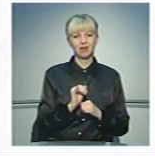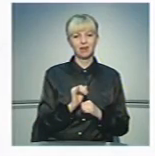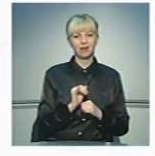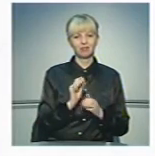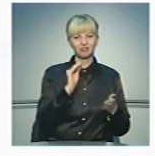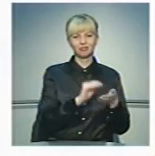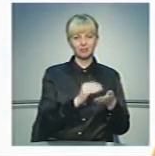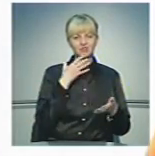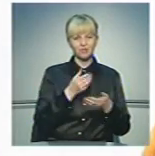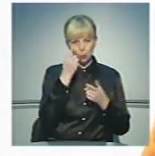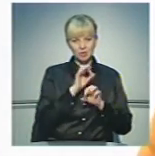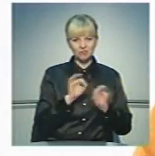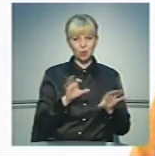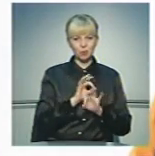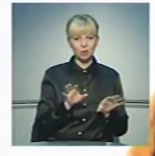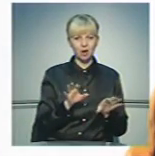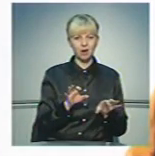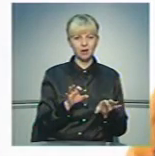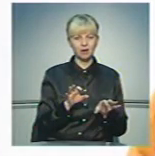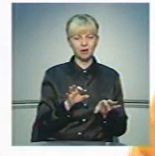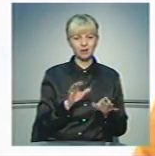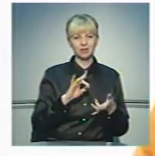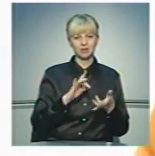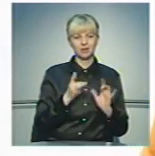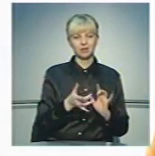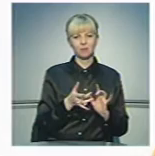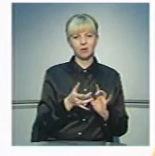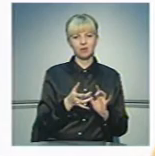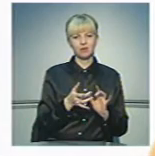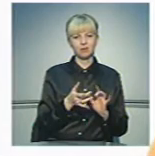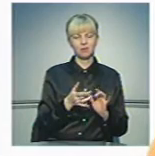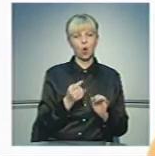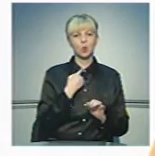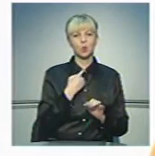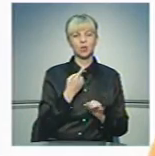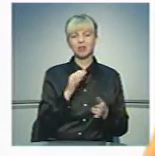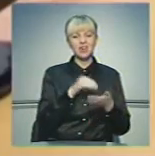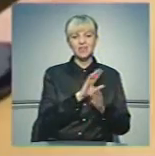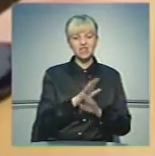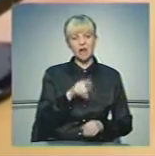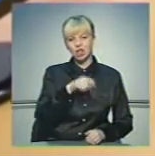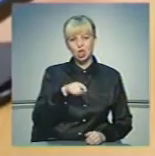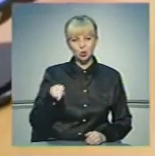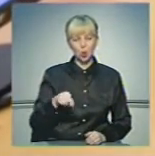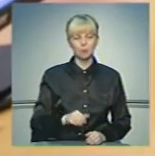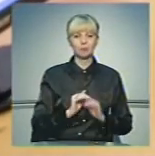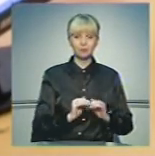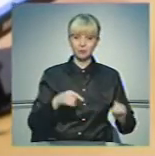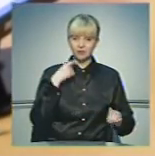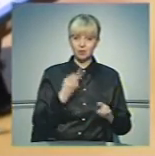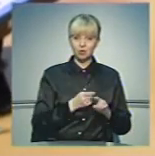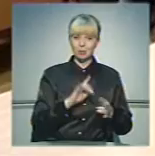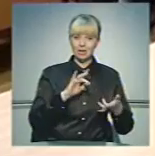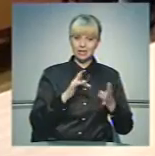виставляти свою інформацію в соцсеті, не виставляти головну свою інформацію, не виставляти номер. Діти кажуть про те,